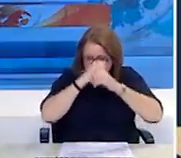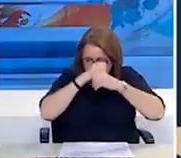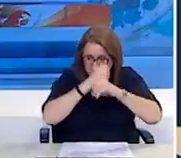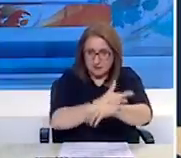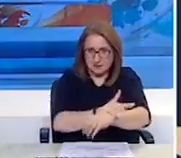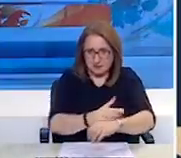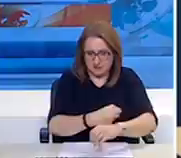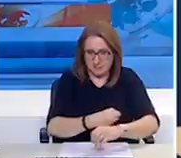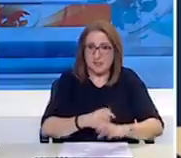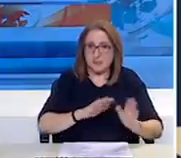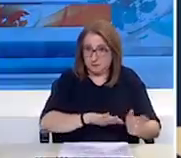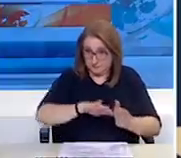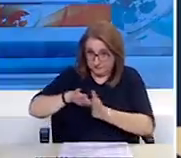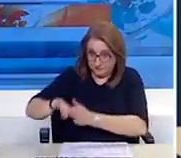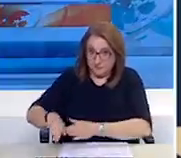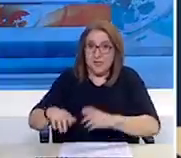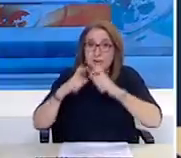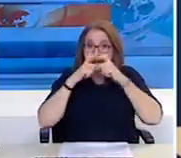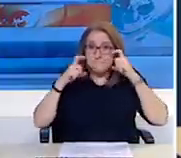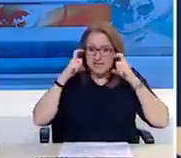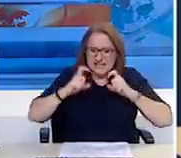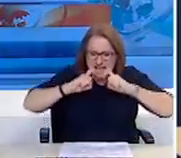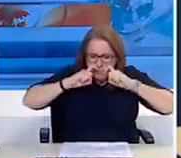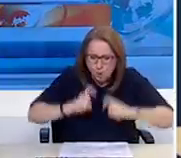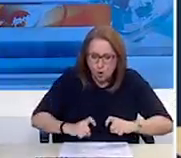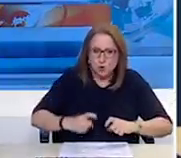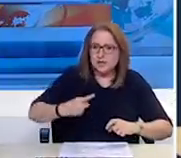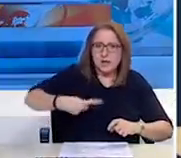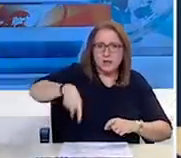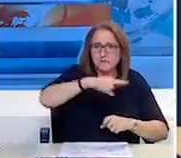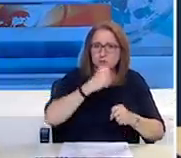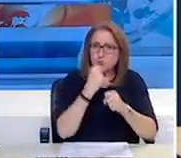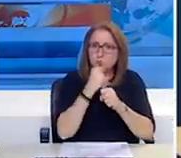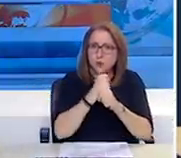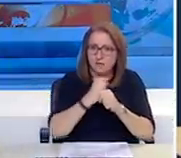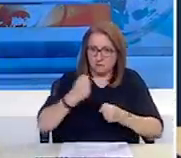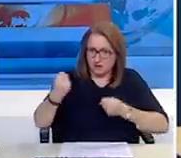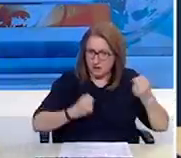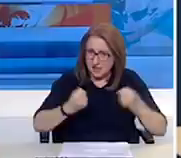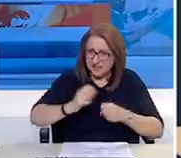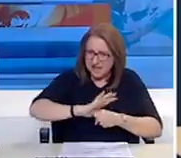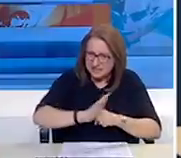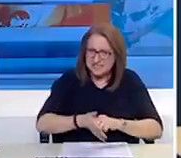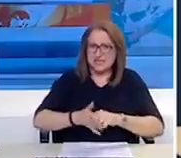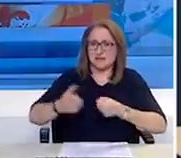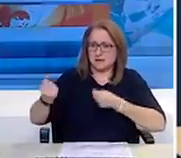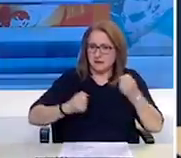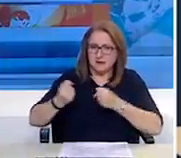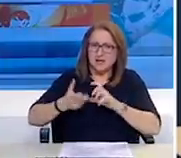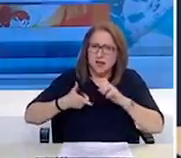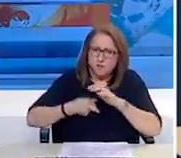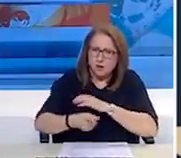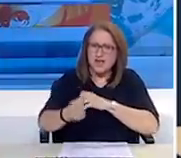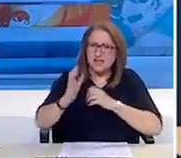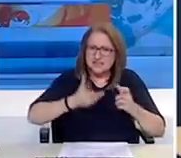τους εργαζόμενους, στα μέσα μαζικής μεταφοράς και στα ταξί, για τους εργαζόμενους σε σούπερ μάρκετ και καταστήματα τροφίμων